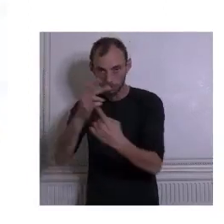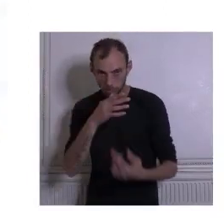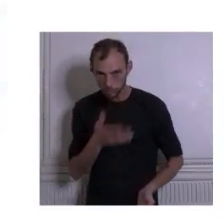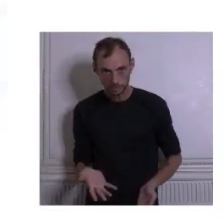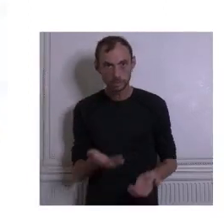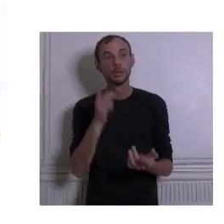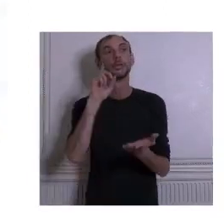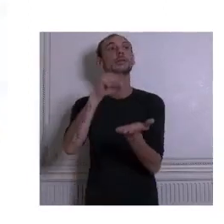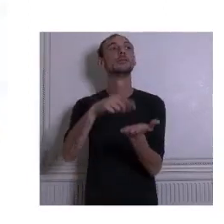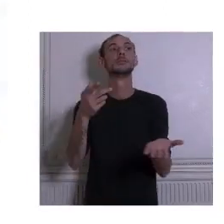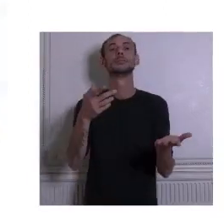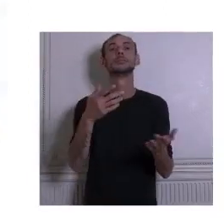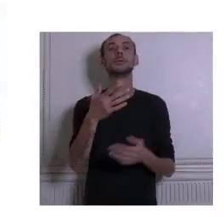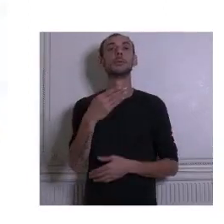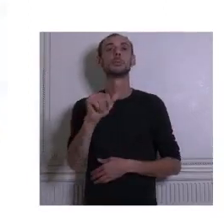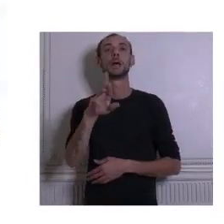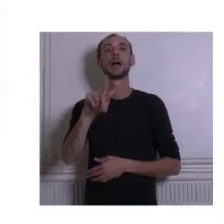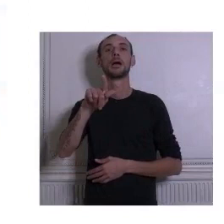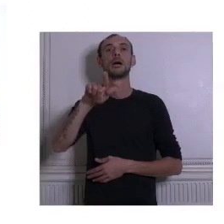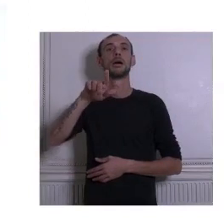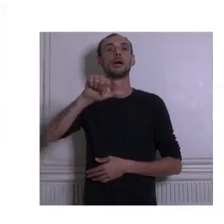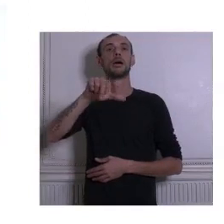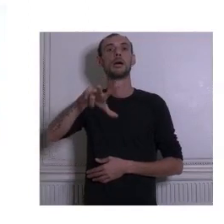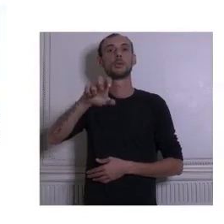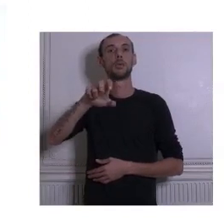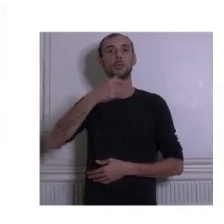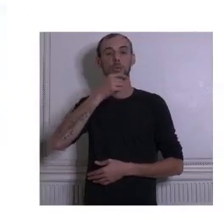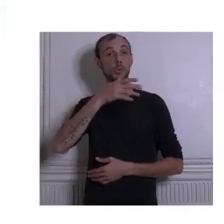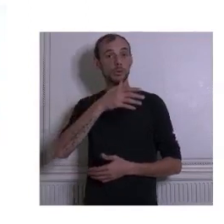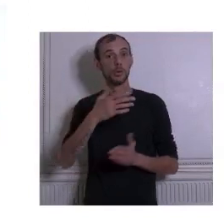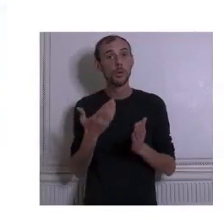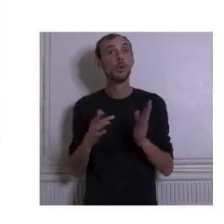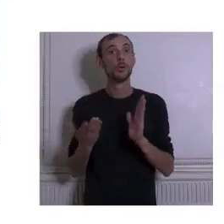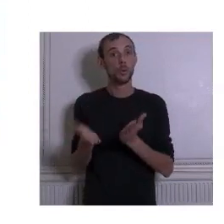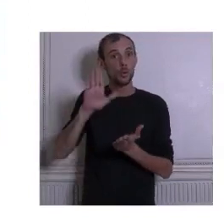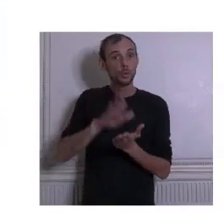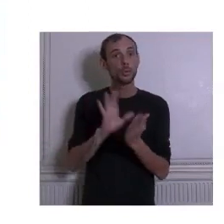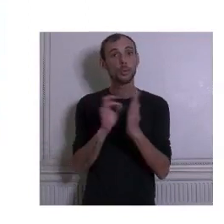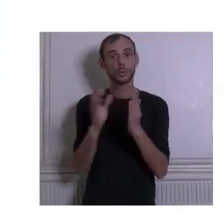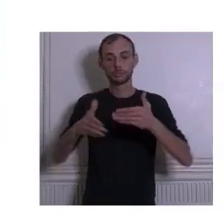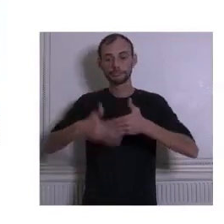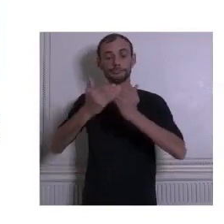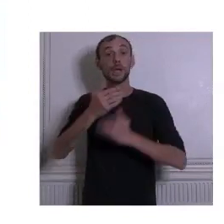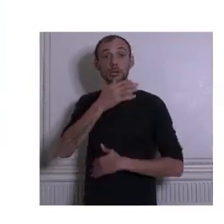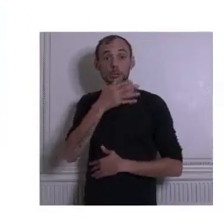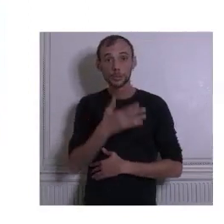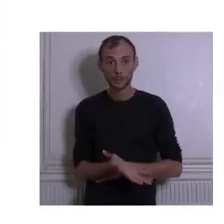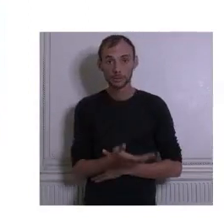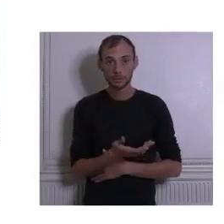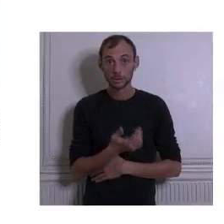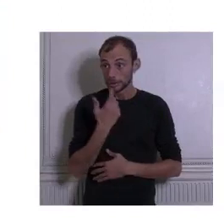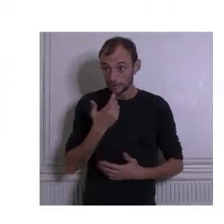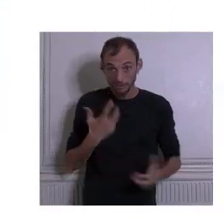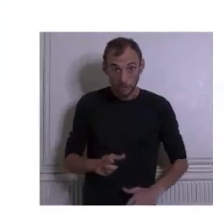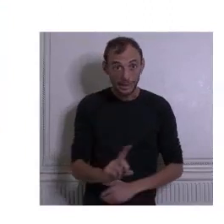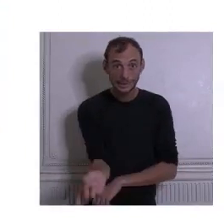mais de l'opposition, des groupes de l'opposition, d'être représentés, ce qui n'est pas le cas dans la commission. Donc faites tomber ce dogme et rejoignez le groupe de